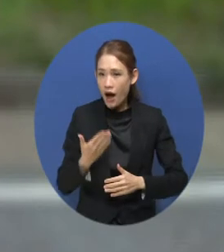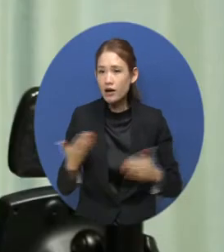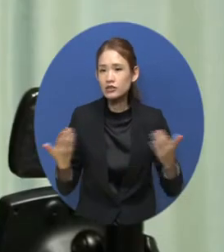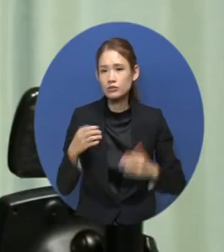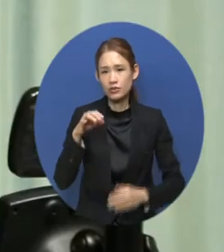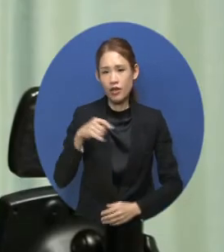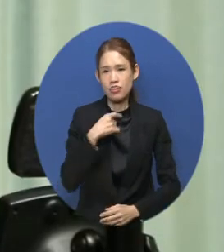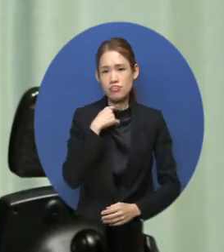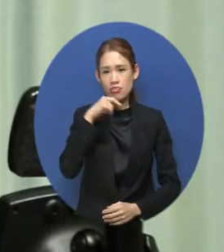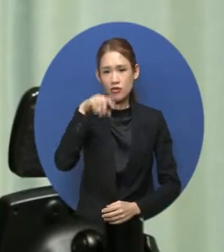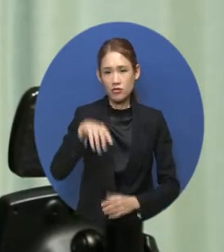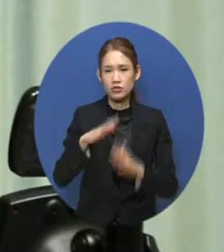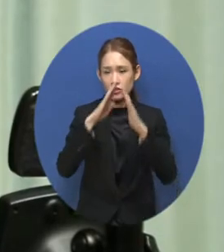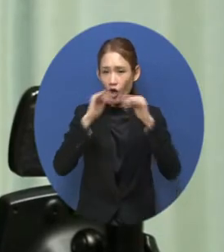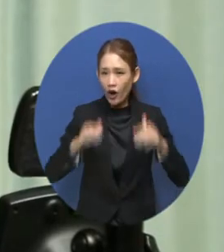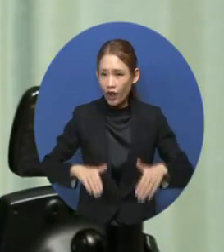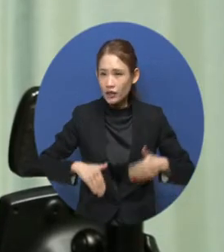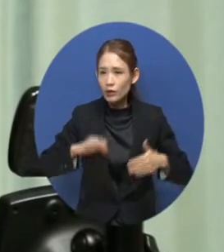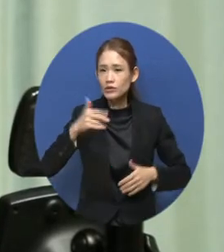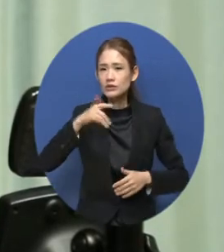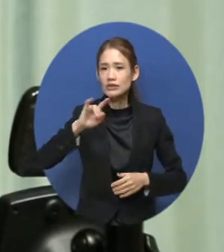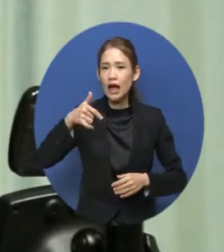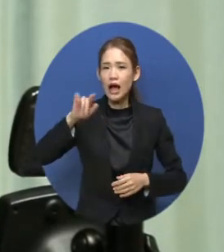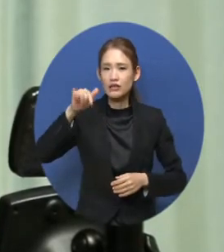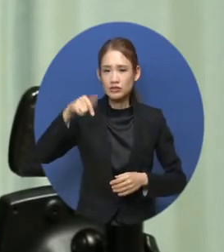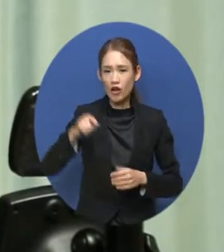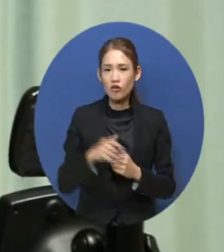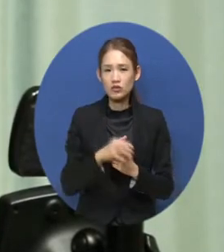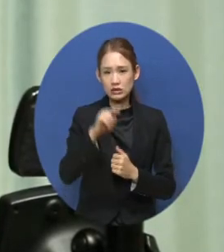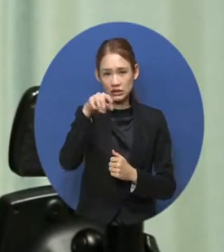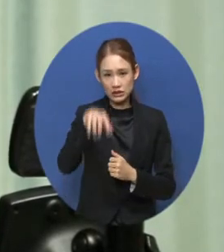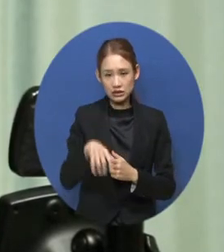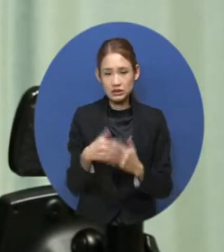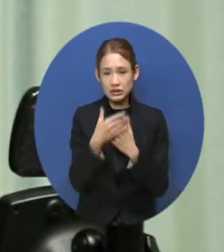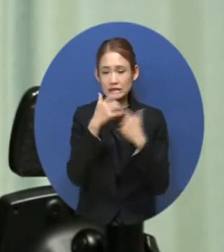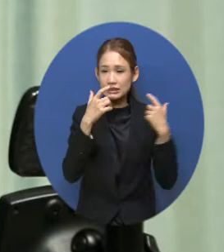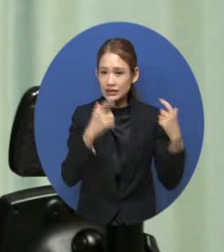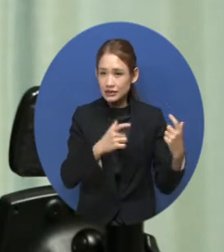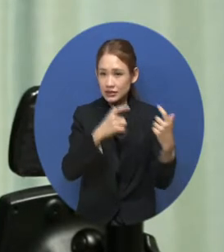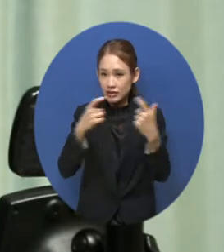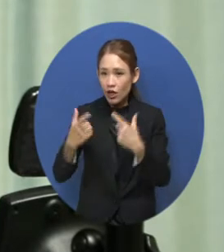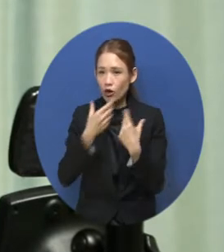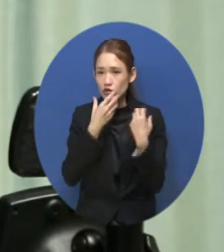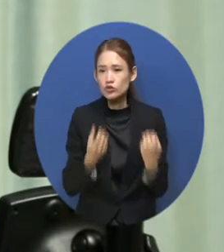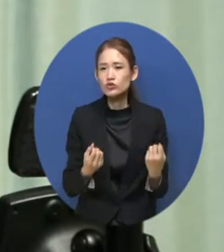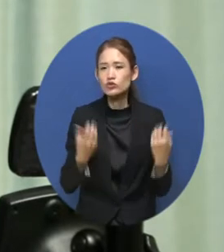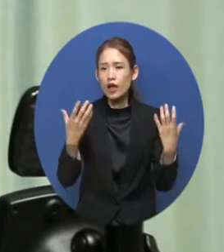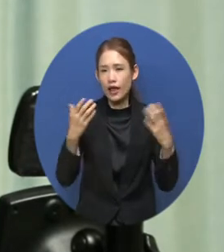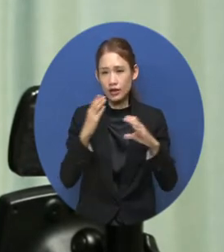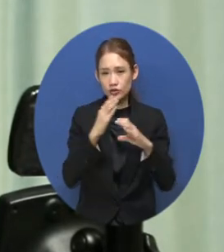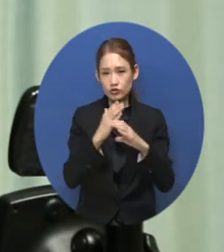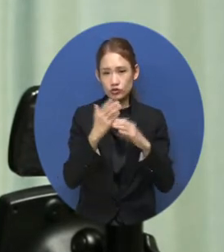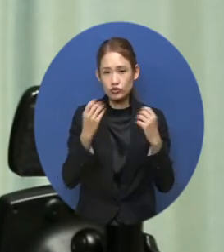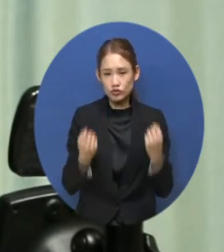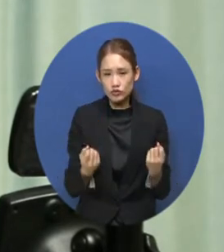그곳이 장강남도 장성인데요. 그 장성에는 이제 지역 축제가 한창이었어요. 근데 그 지역 축제 중에